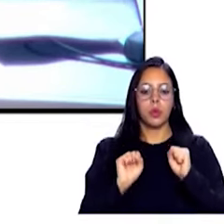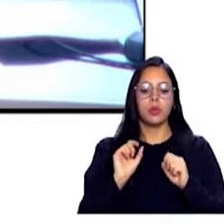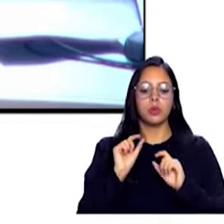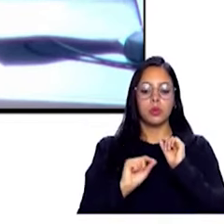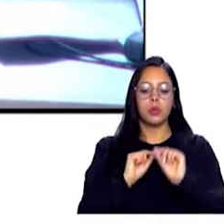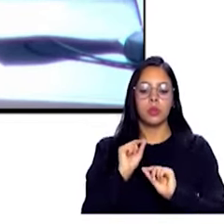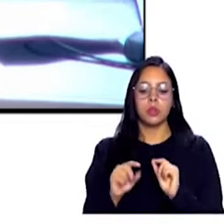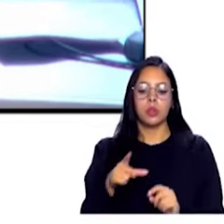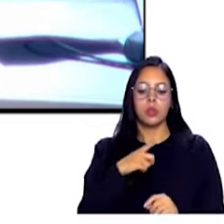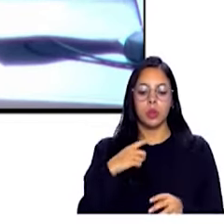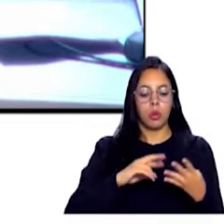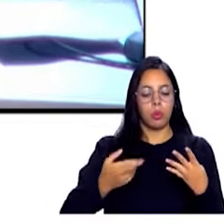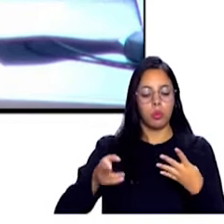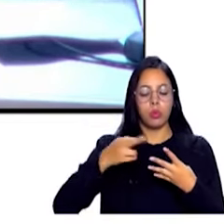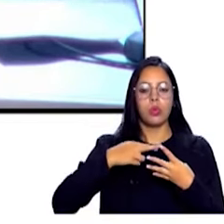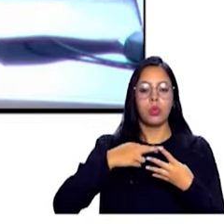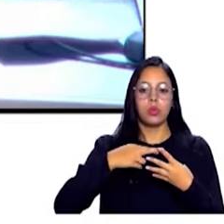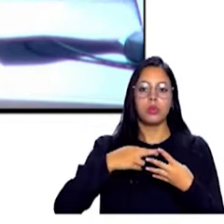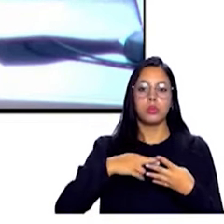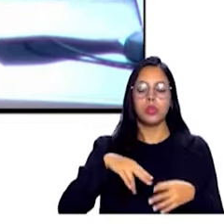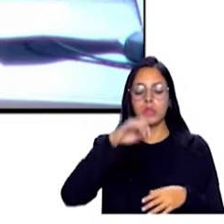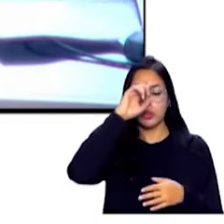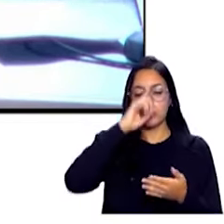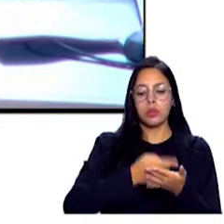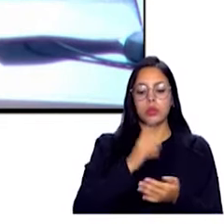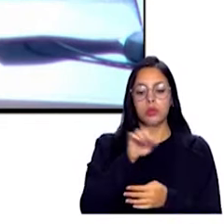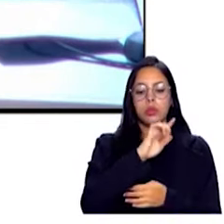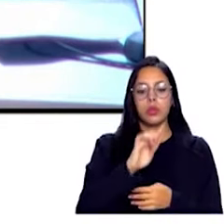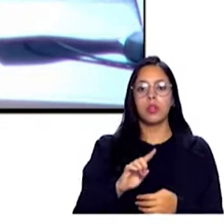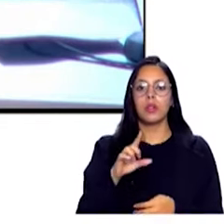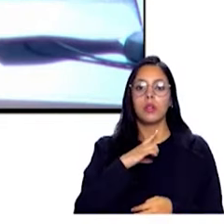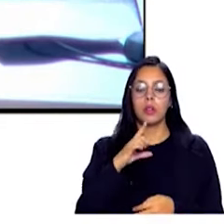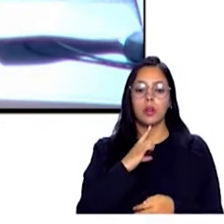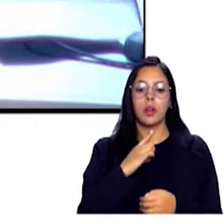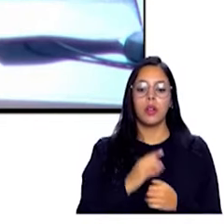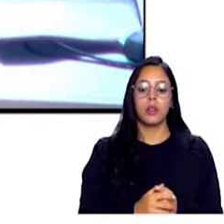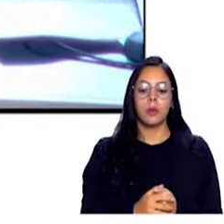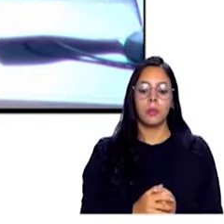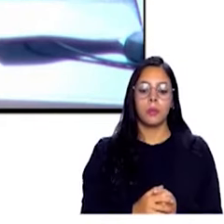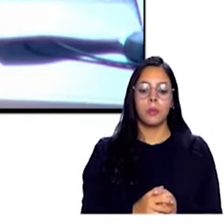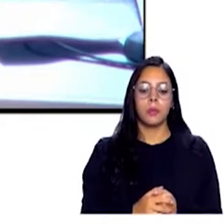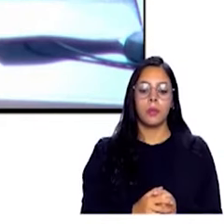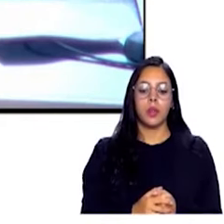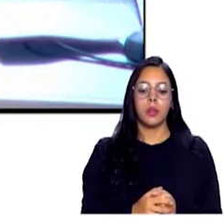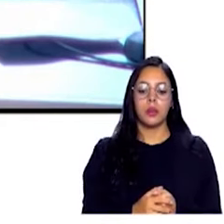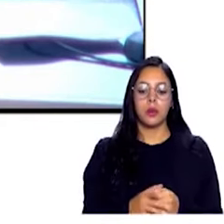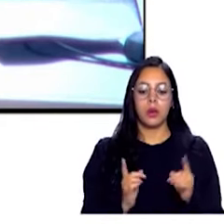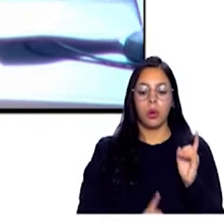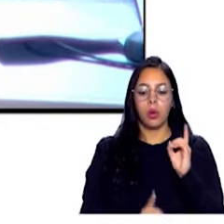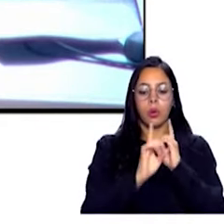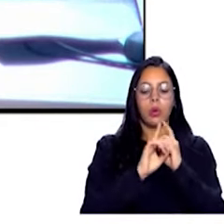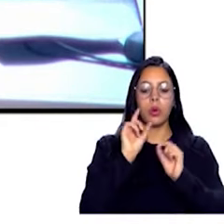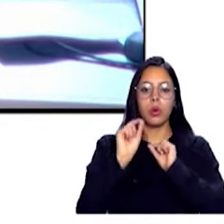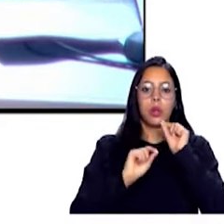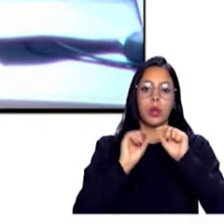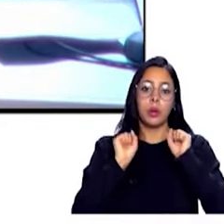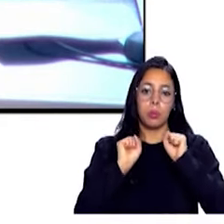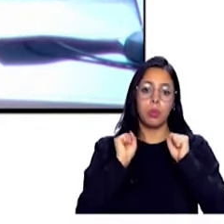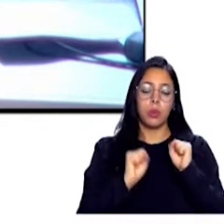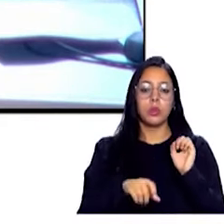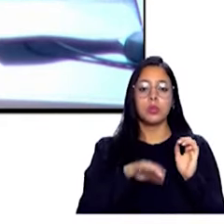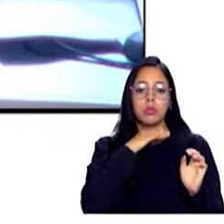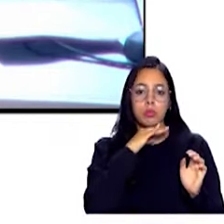une consultation ET cette consultation peut-être négative parce que les avocats au conseil n'ont pas la pression